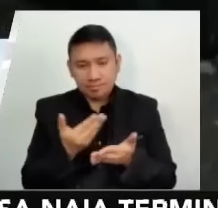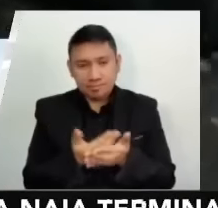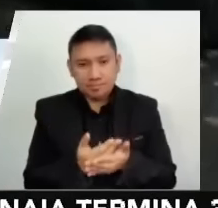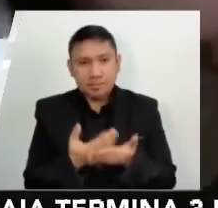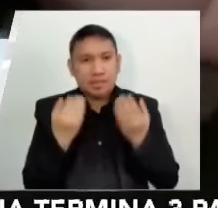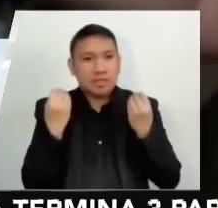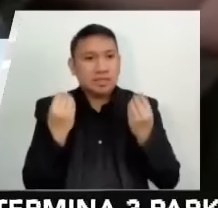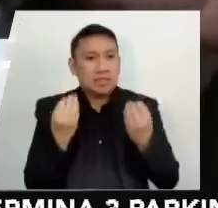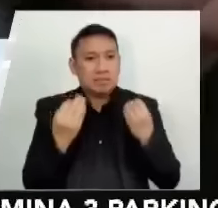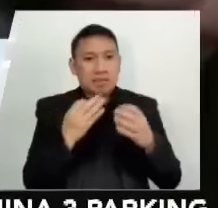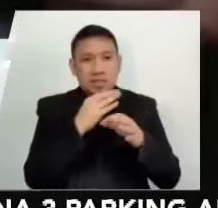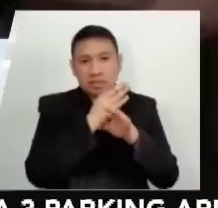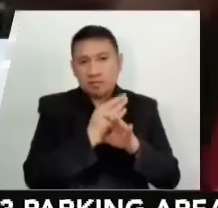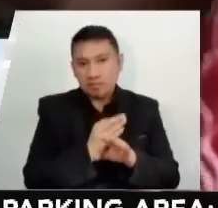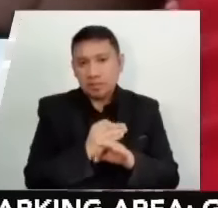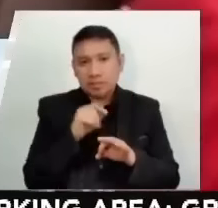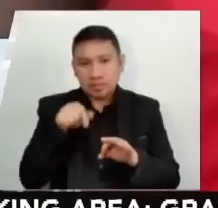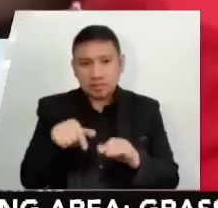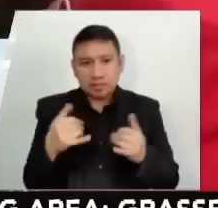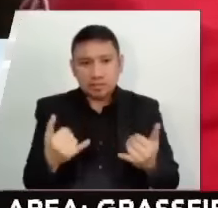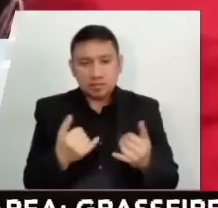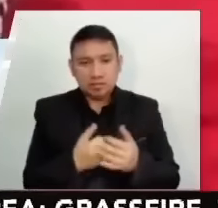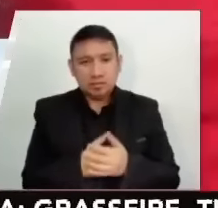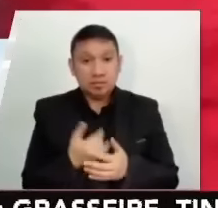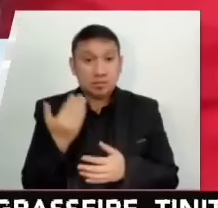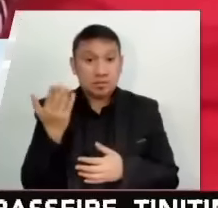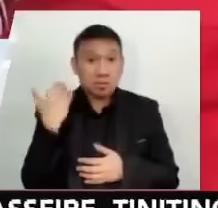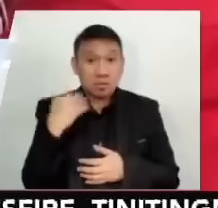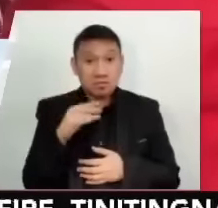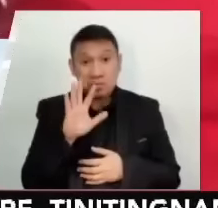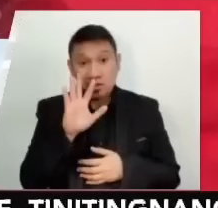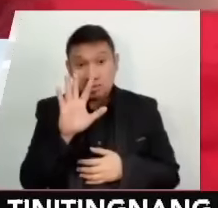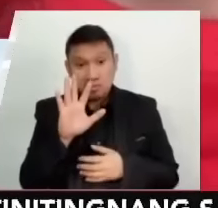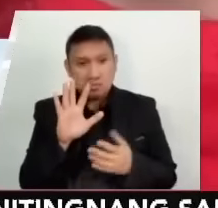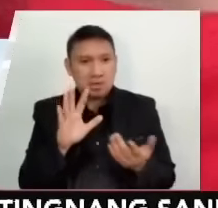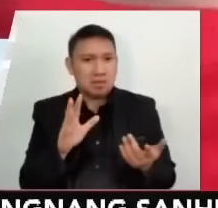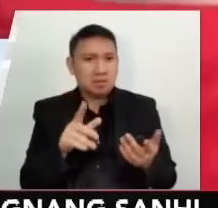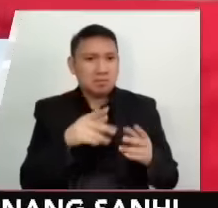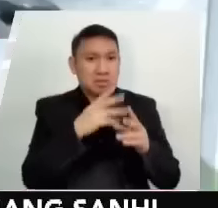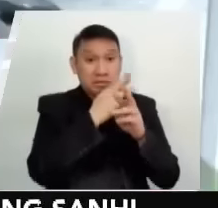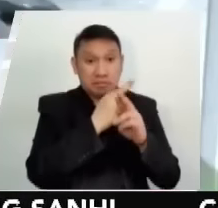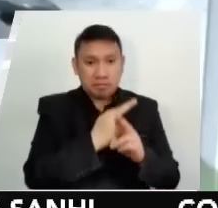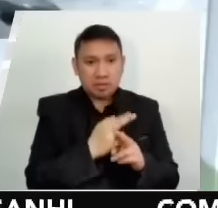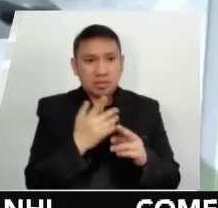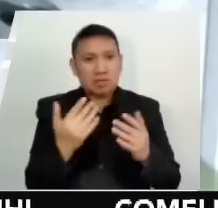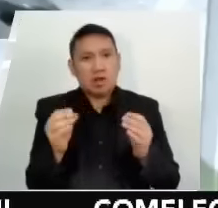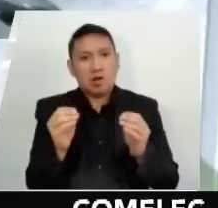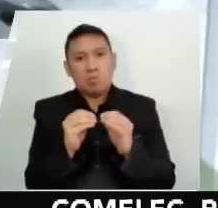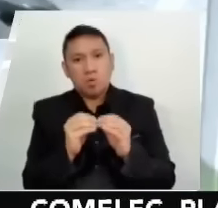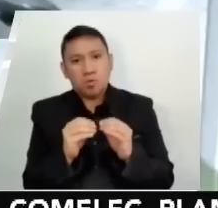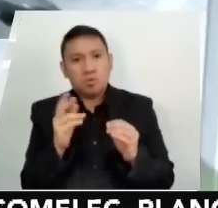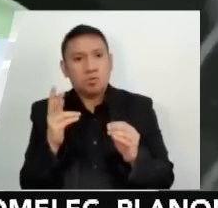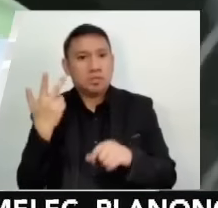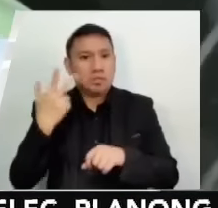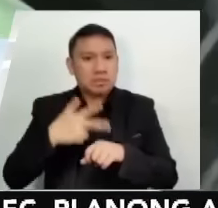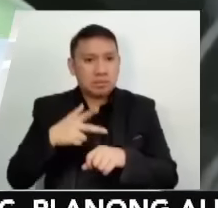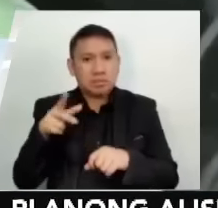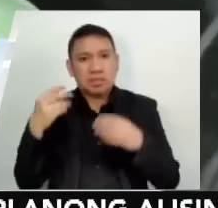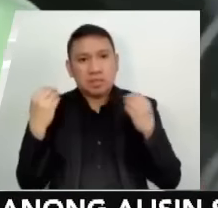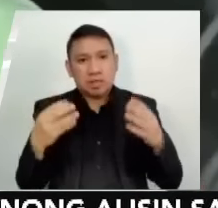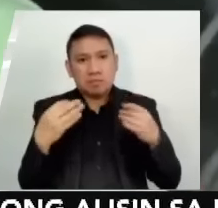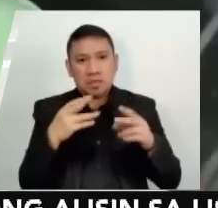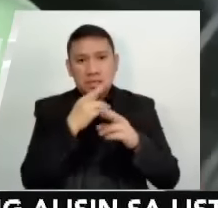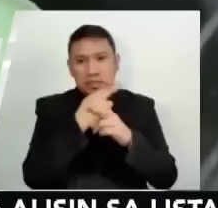fan sa repair shop ni inoy ang dating limang piraso kada araw na ginagawa nila dumodoble hanggang triple pa ngayon ang bilang Yun naman pong iba